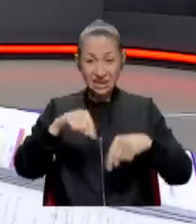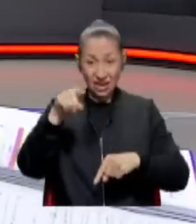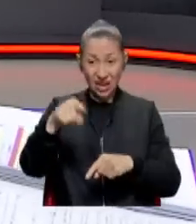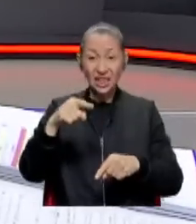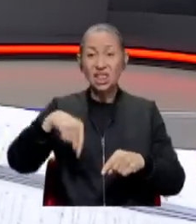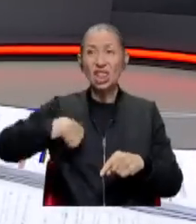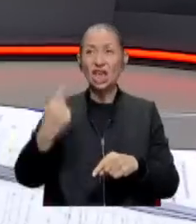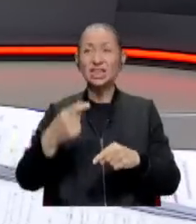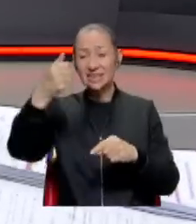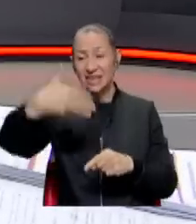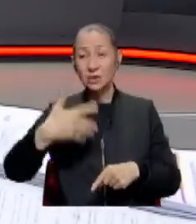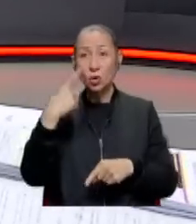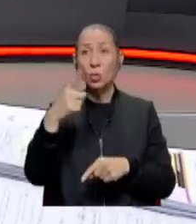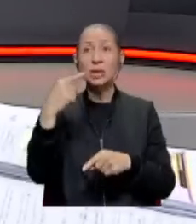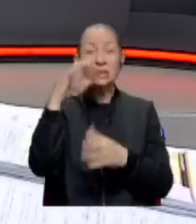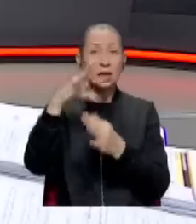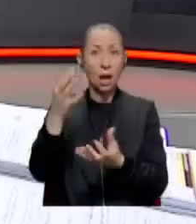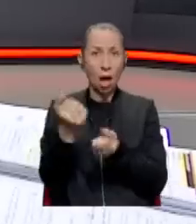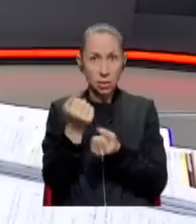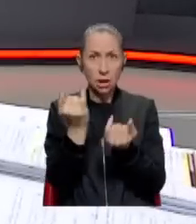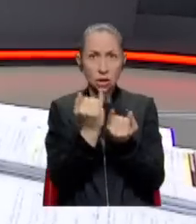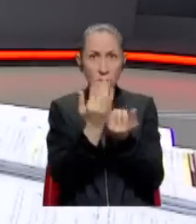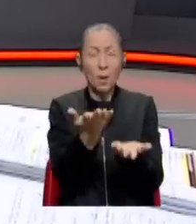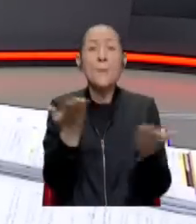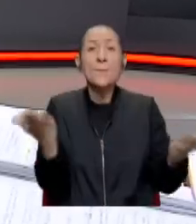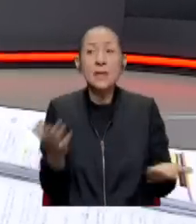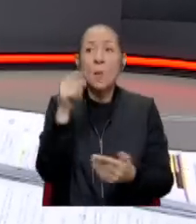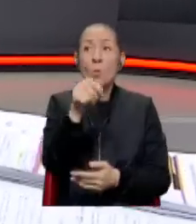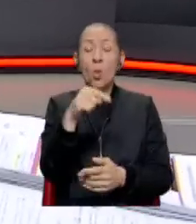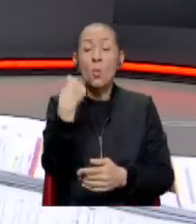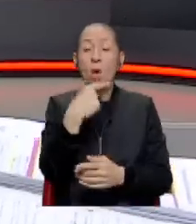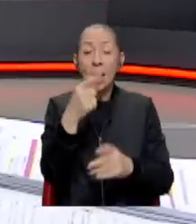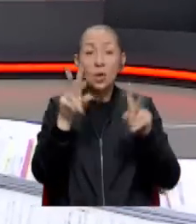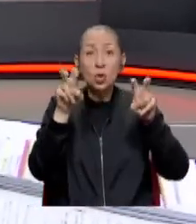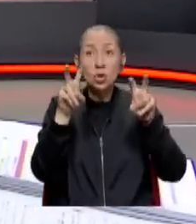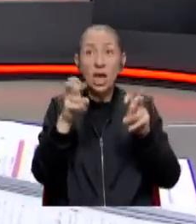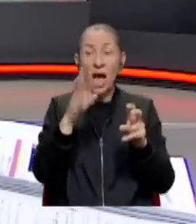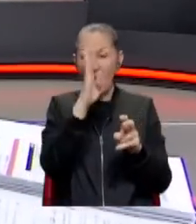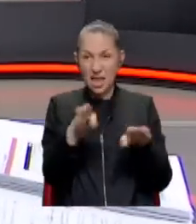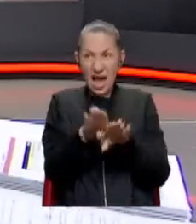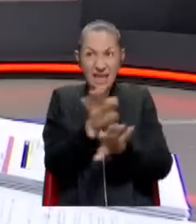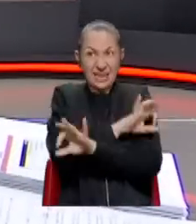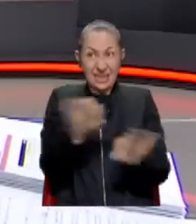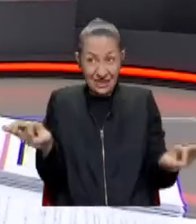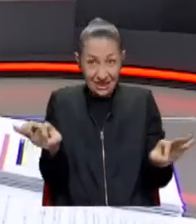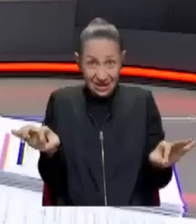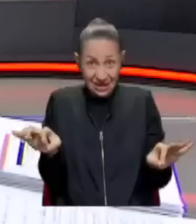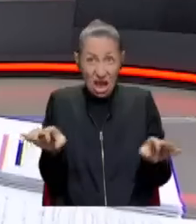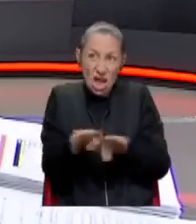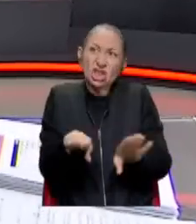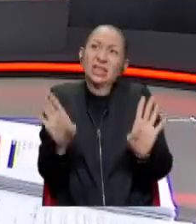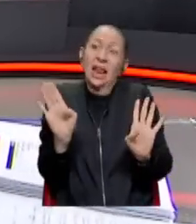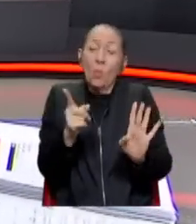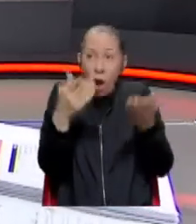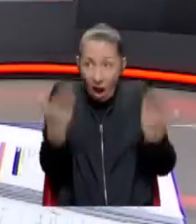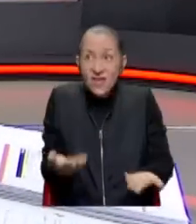derecesine sırasına göre bu insanları alın kardeşim madem bu mülakat meselesi adaletsiz bunu kabul